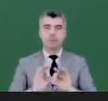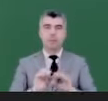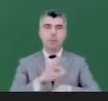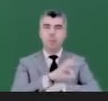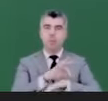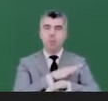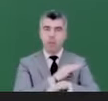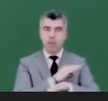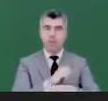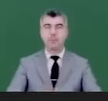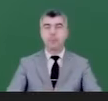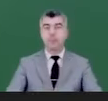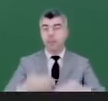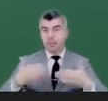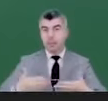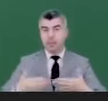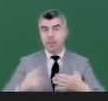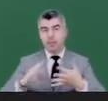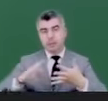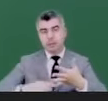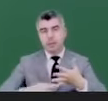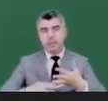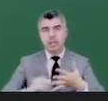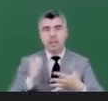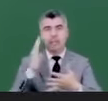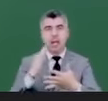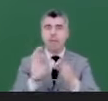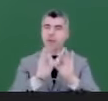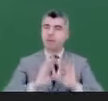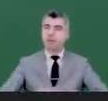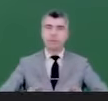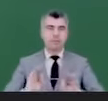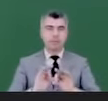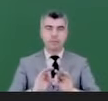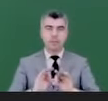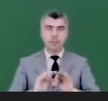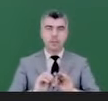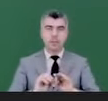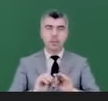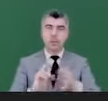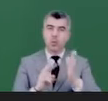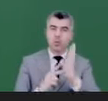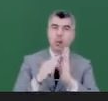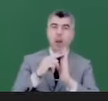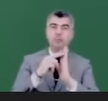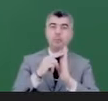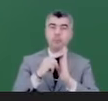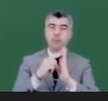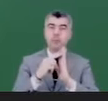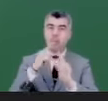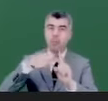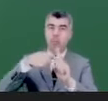الطبقات الموجوده متدنيه لا تؤدي اي ضريبه والطبقات اللي هي في واحد